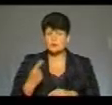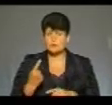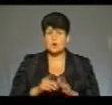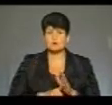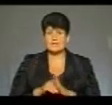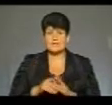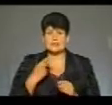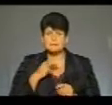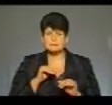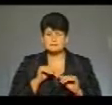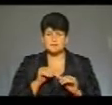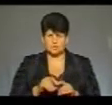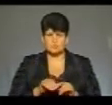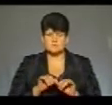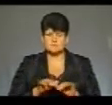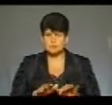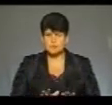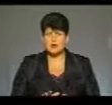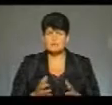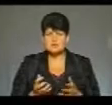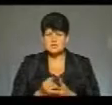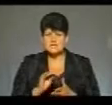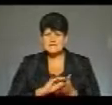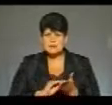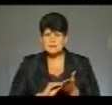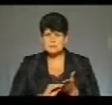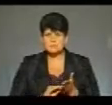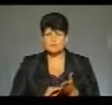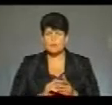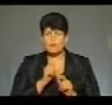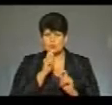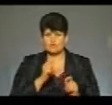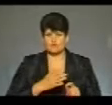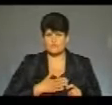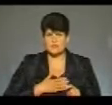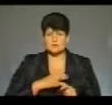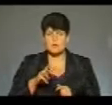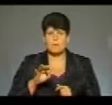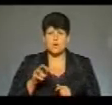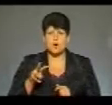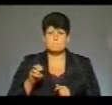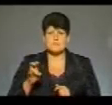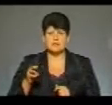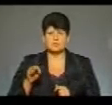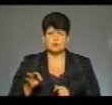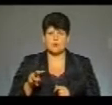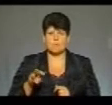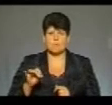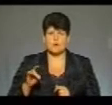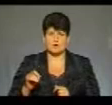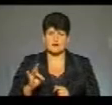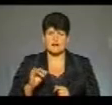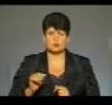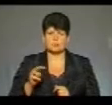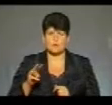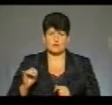кримінальне провадження. На місці вибуху правоохоронці знайшли записку. Подарунок від нас – «Моменто морі», ректор – «Моменто морі». Ми